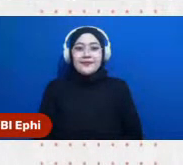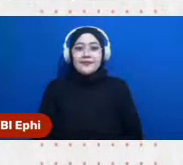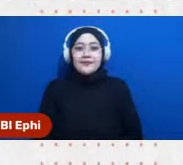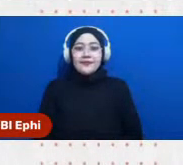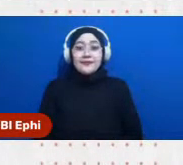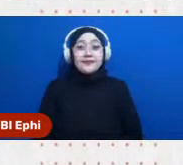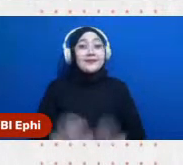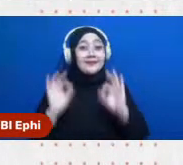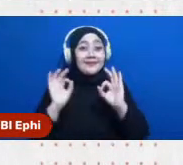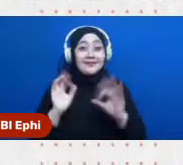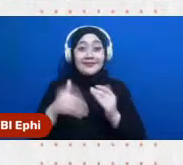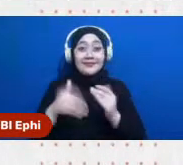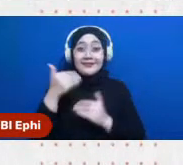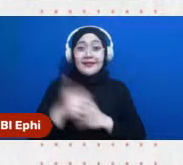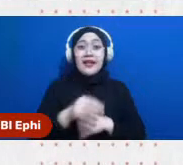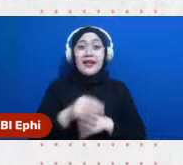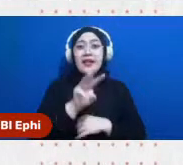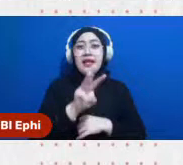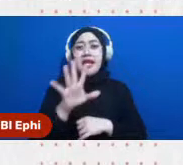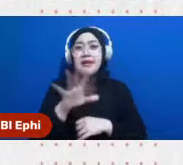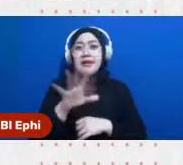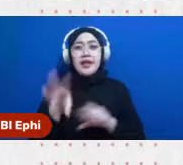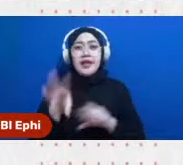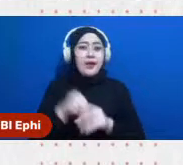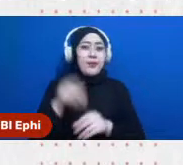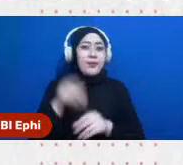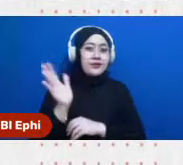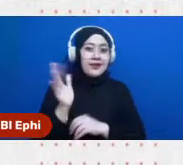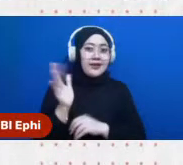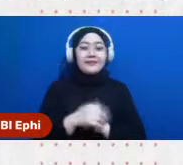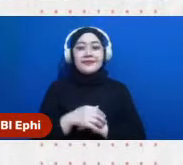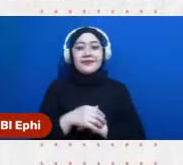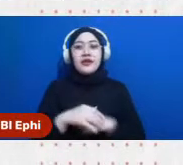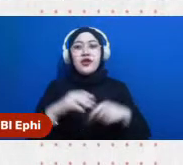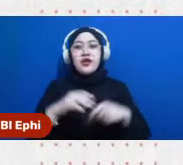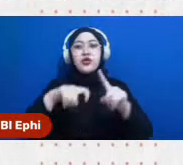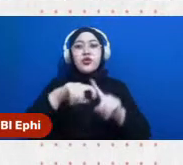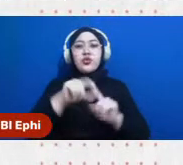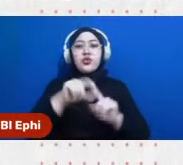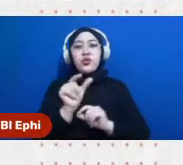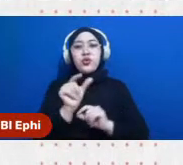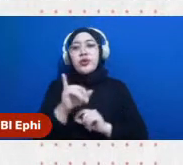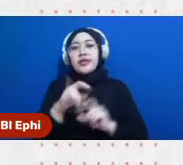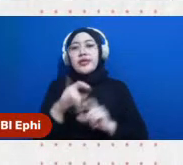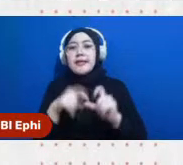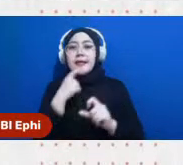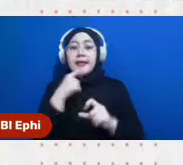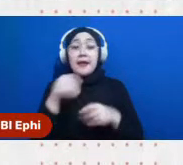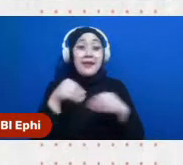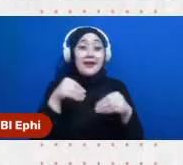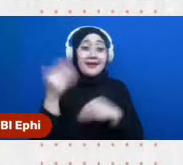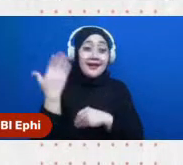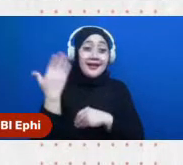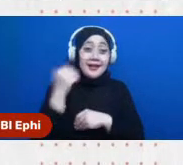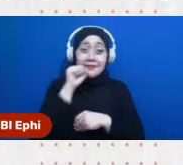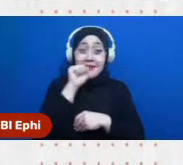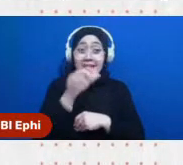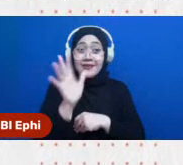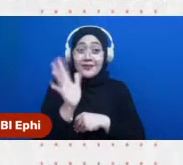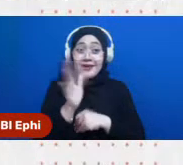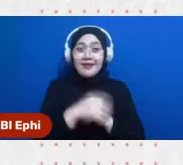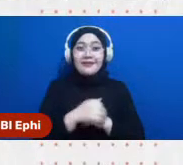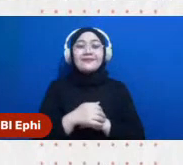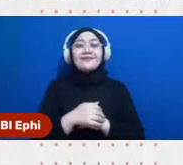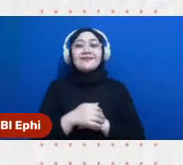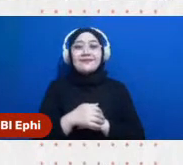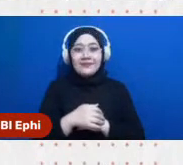Oke, sudah ada 35 yang tergabung. Kuisnya ini nanti akan seputar materi yang sudah disampaikan ya teman-teman BBI. Jadi